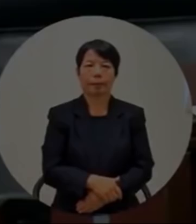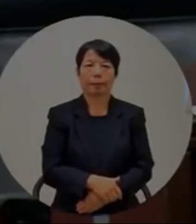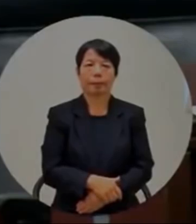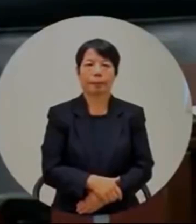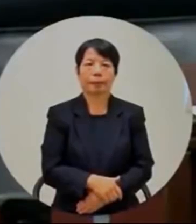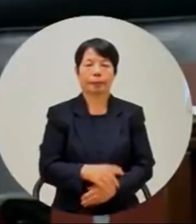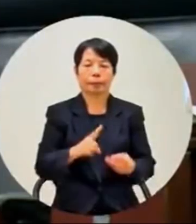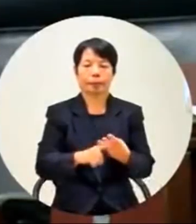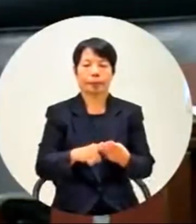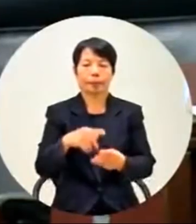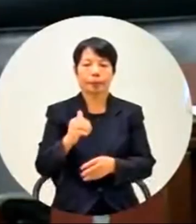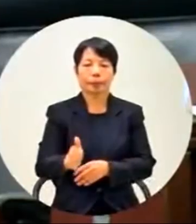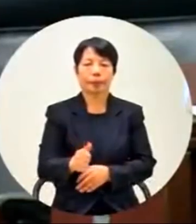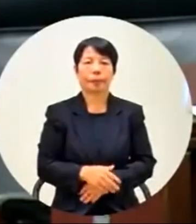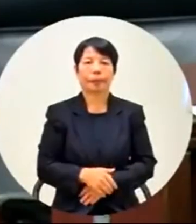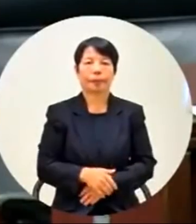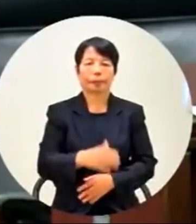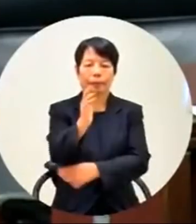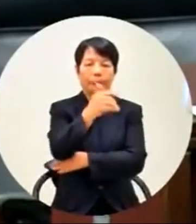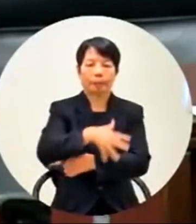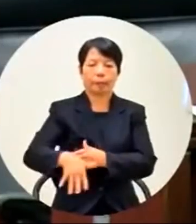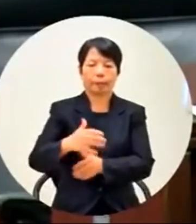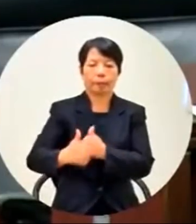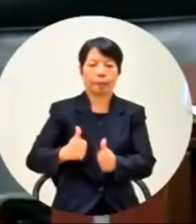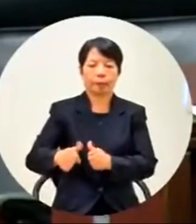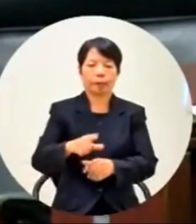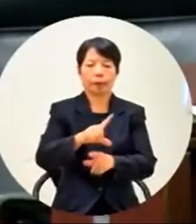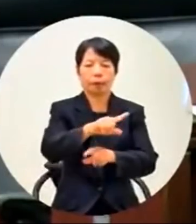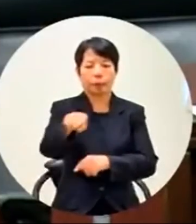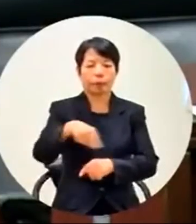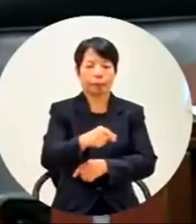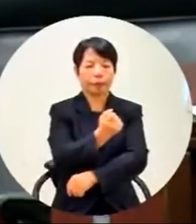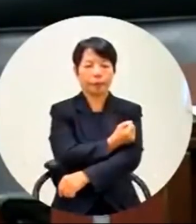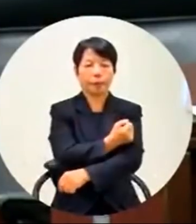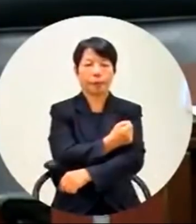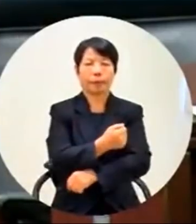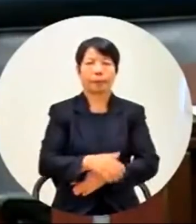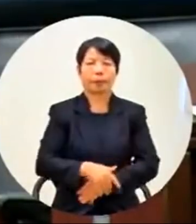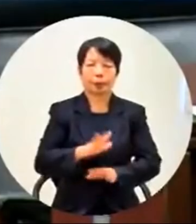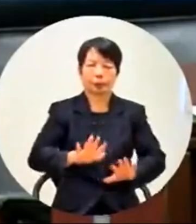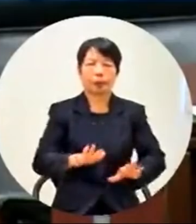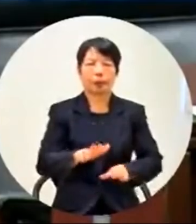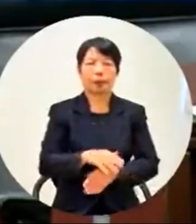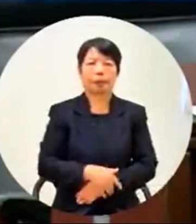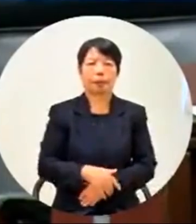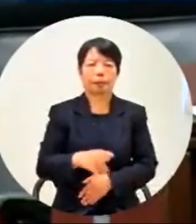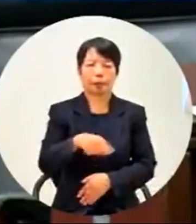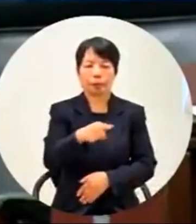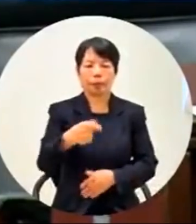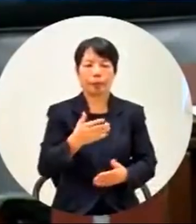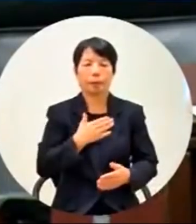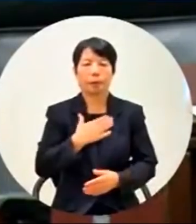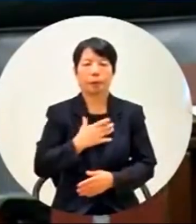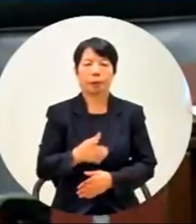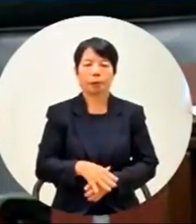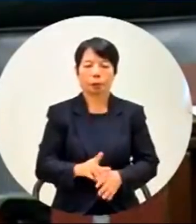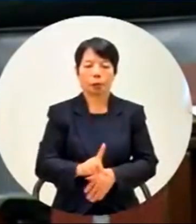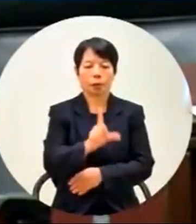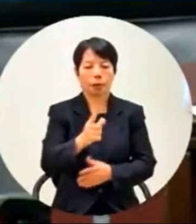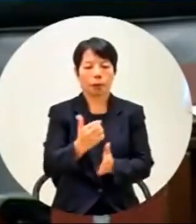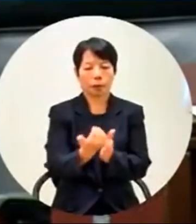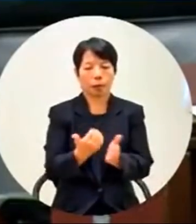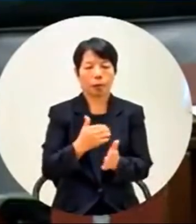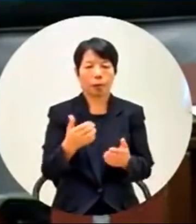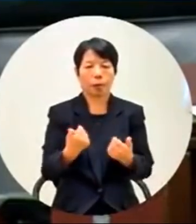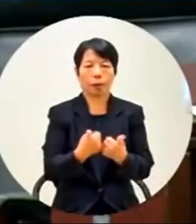主席，我们农林部门跟局所长大家辛苦了。啊，本席先来说，大家应该都知道，我从上个会期就在问我